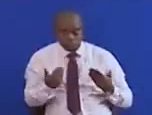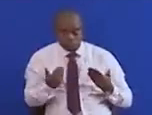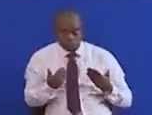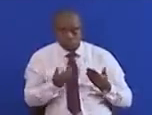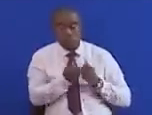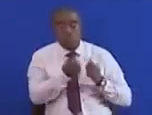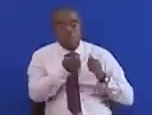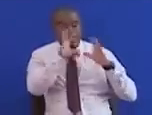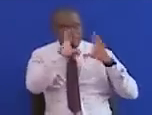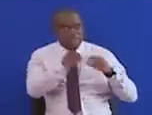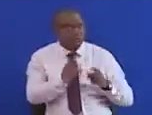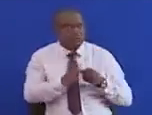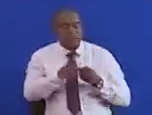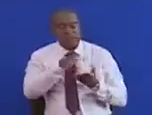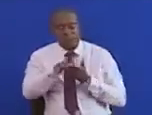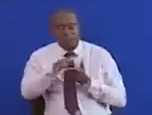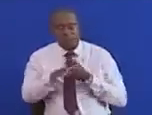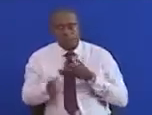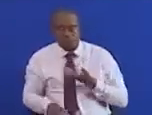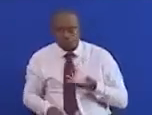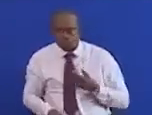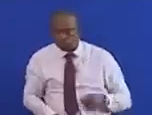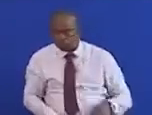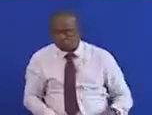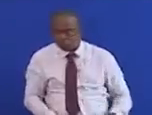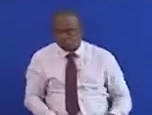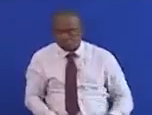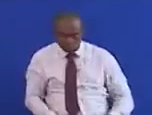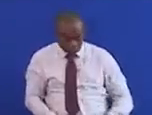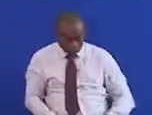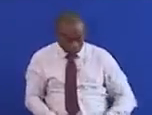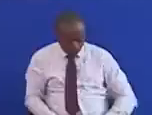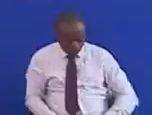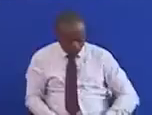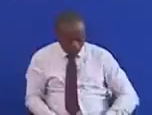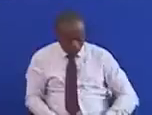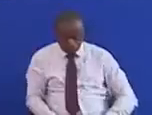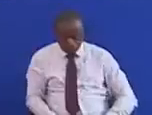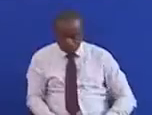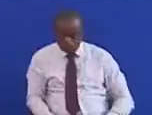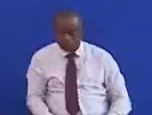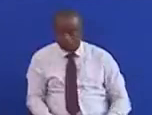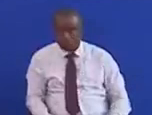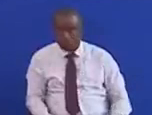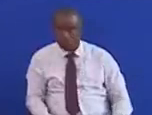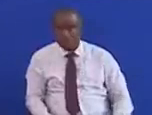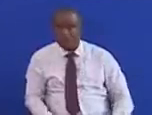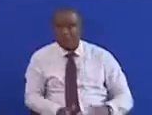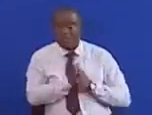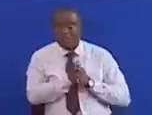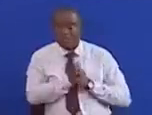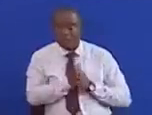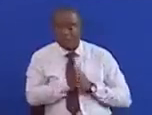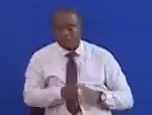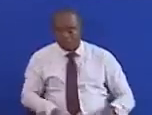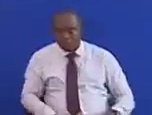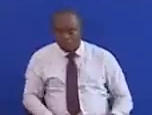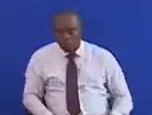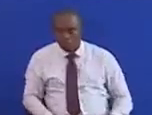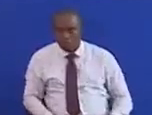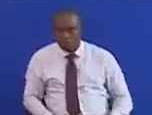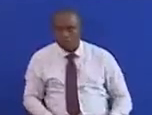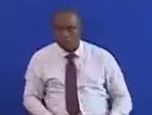tu taarifa kwa namna ile ambayo bunge litataka kupata taarifa zetu. Asante sana Mheshimiwa bunge,